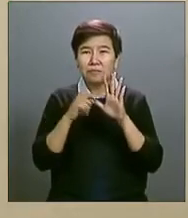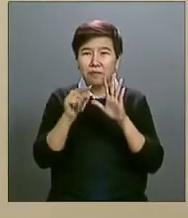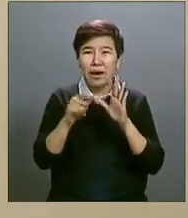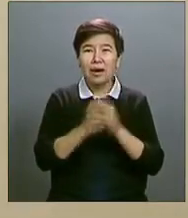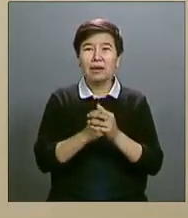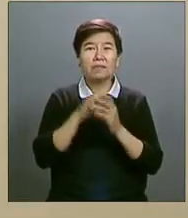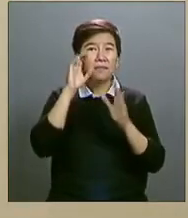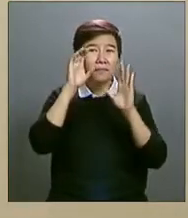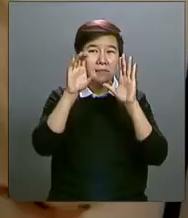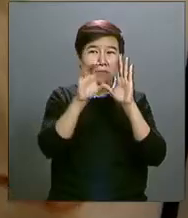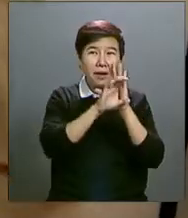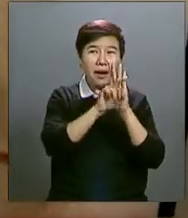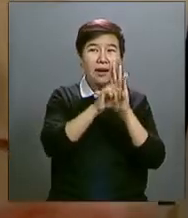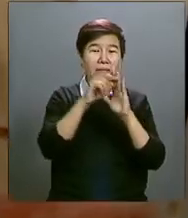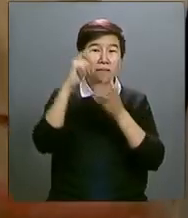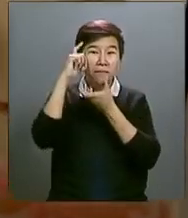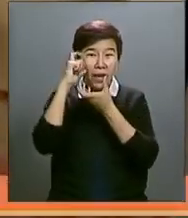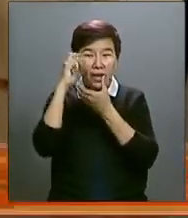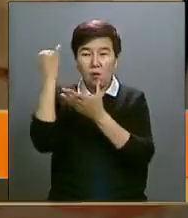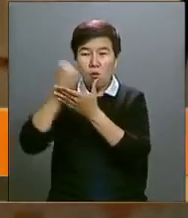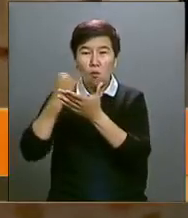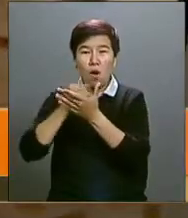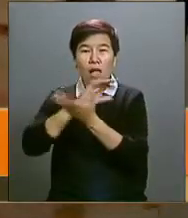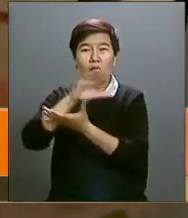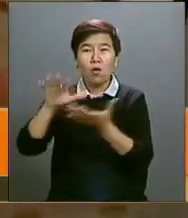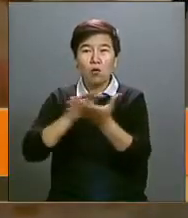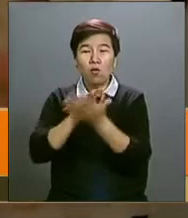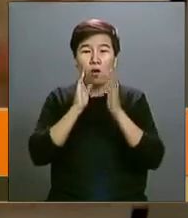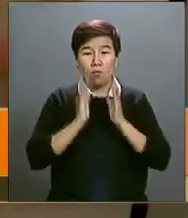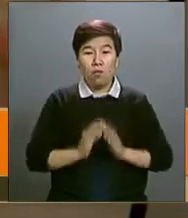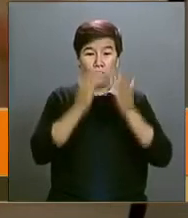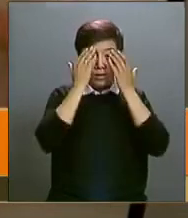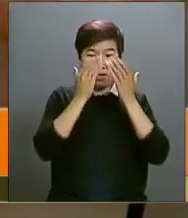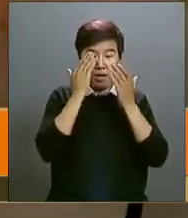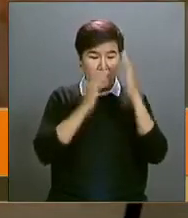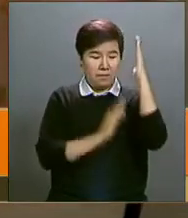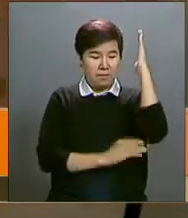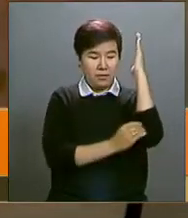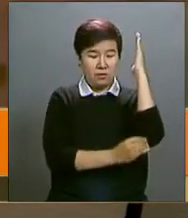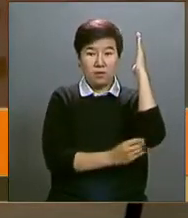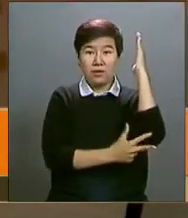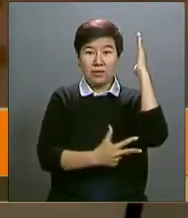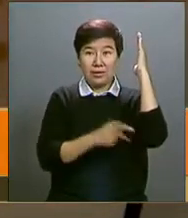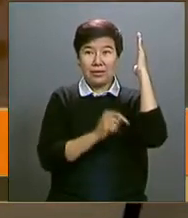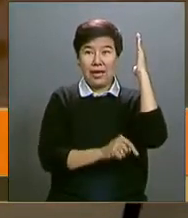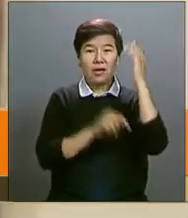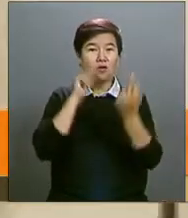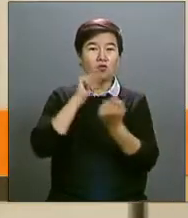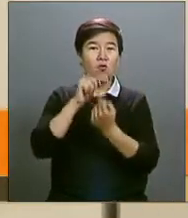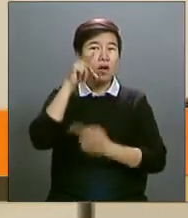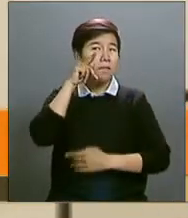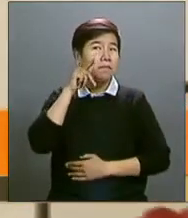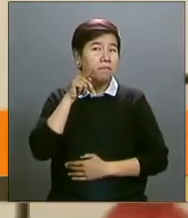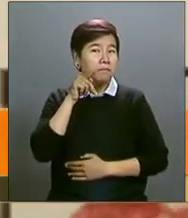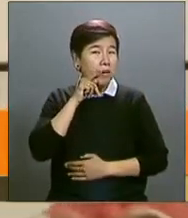ดผสมผสานกับภาพถ่ายที่มีนายแบบเป็นคนมุสลิม3จังหวัดชายแดนใต้เป็นผลงานสื่อถึงเพศวิถีที่เป็นท่ามก